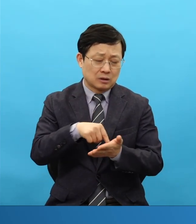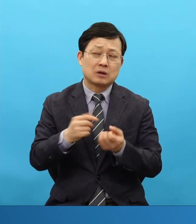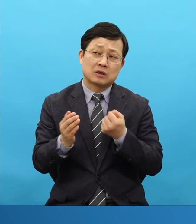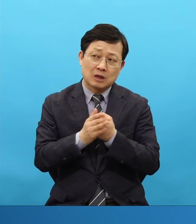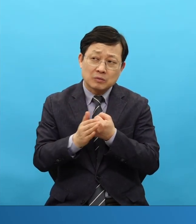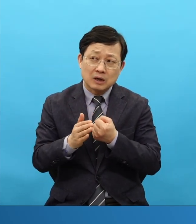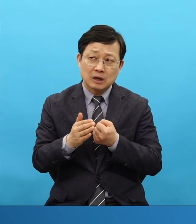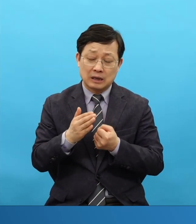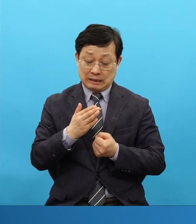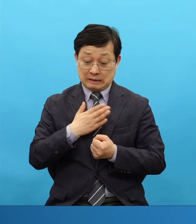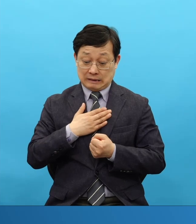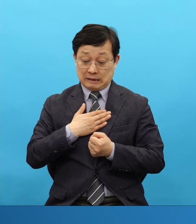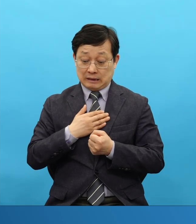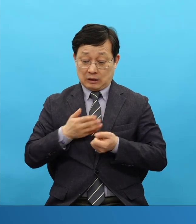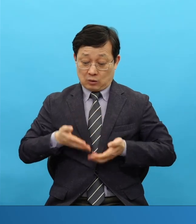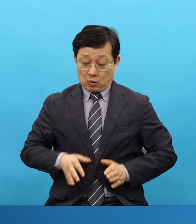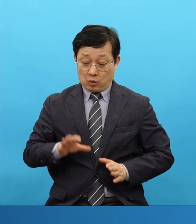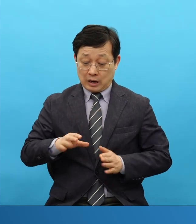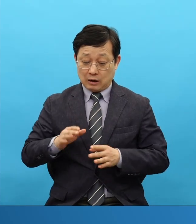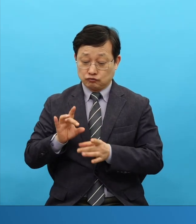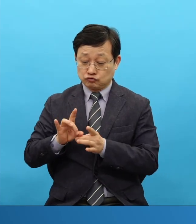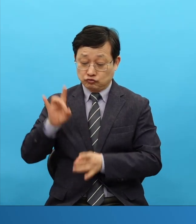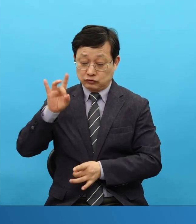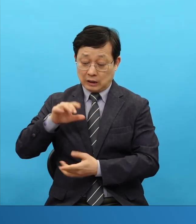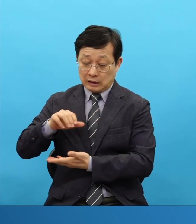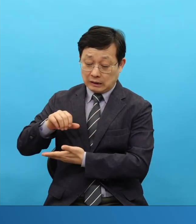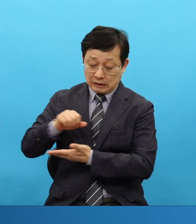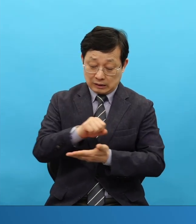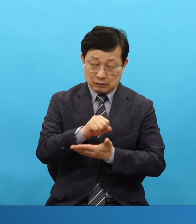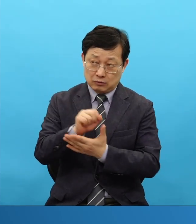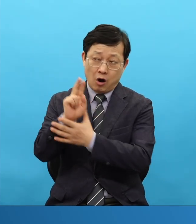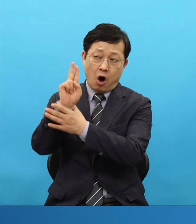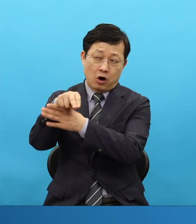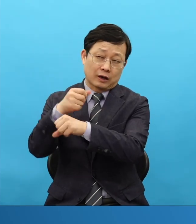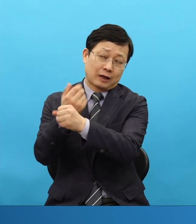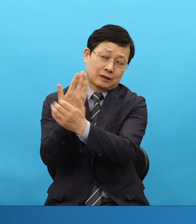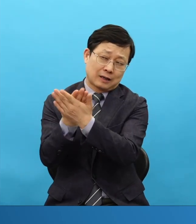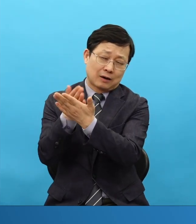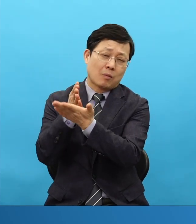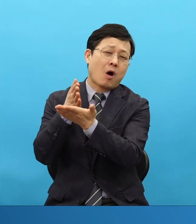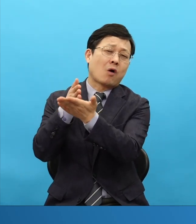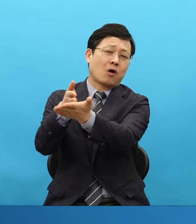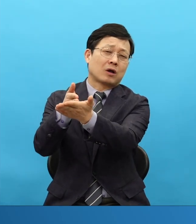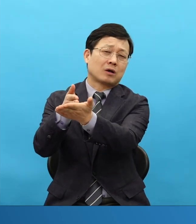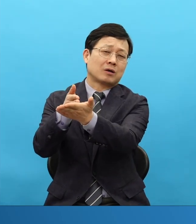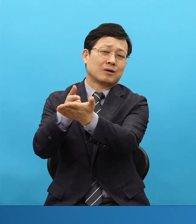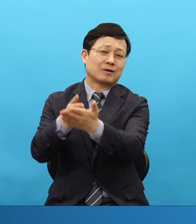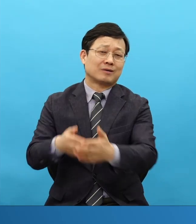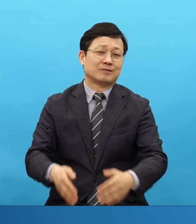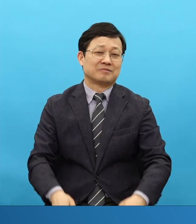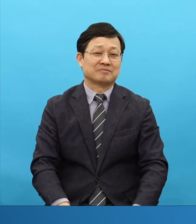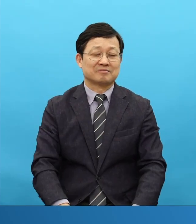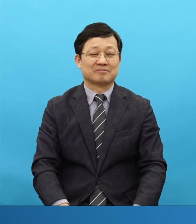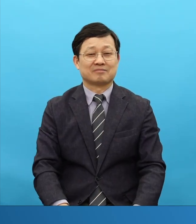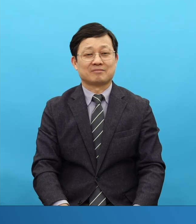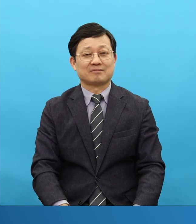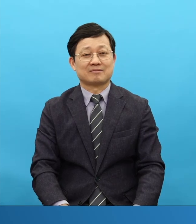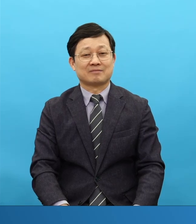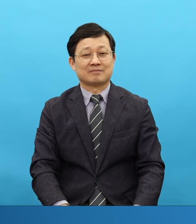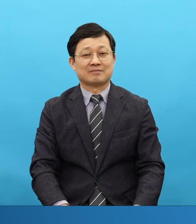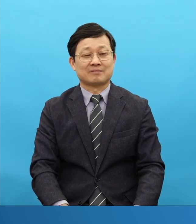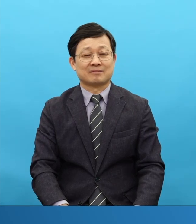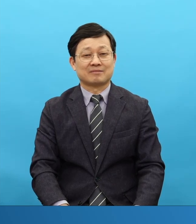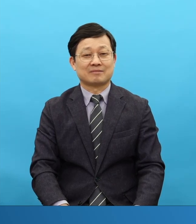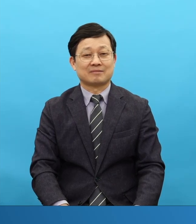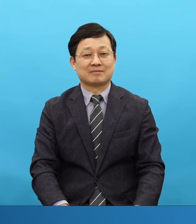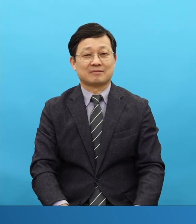섬기던 신들을 섬기게 해달라 이렇게 한 겁니다. They said, we miss our homeland and we are so bored. Can we just have the idols